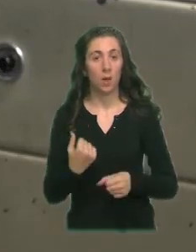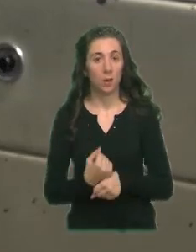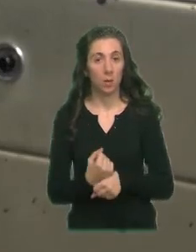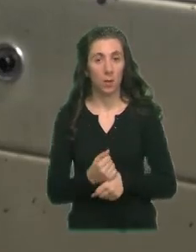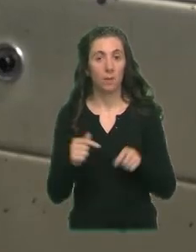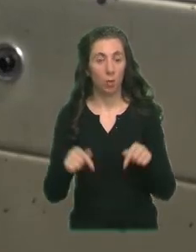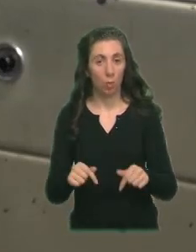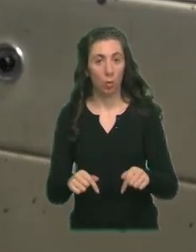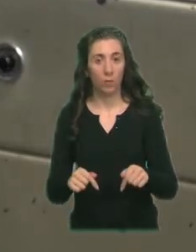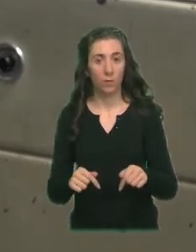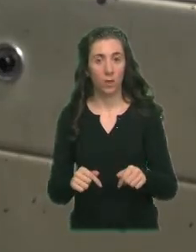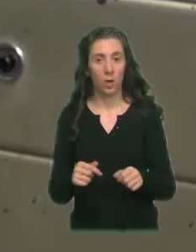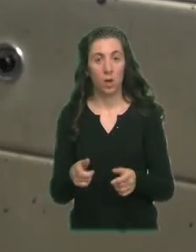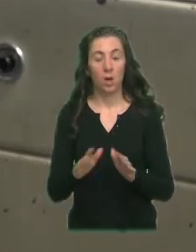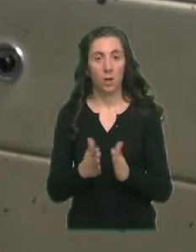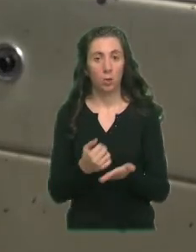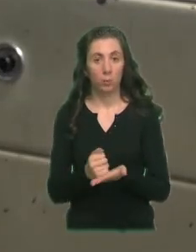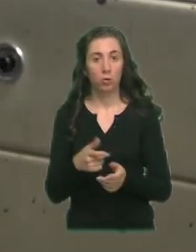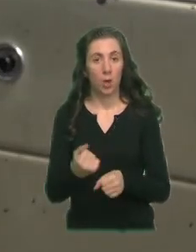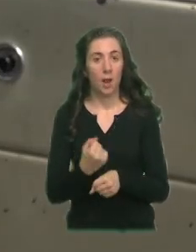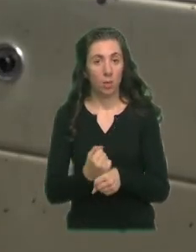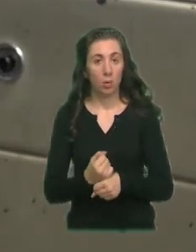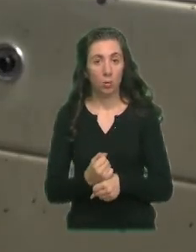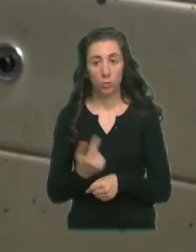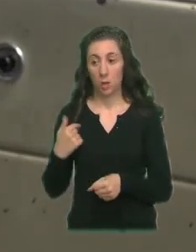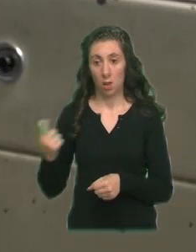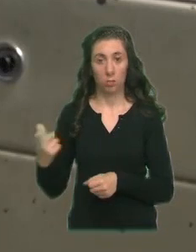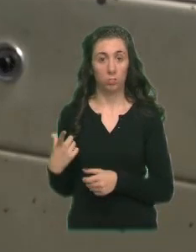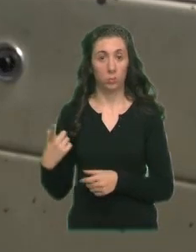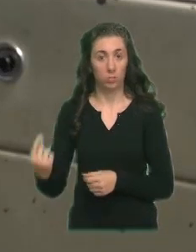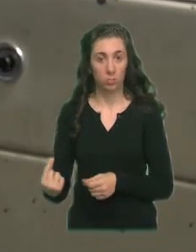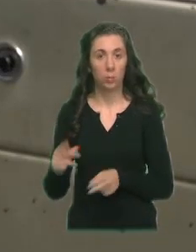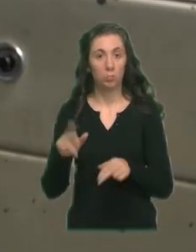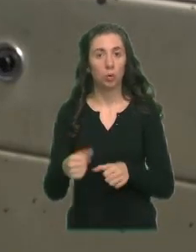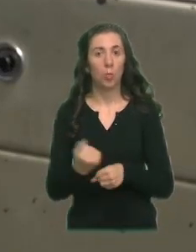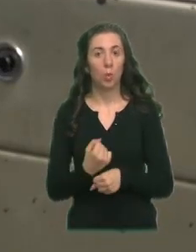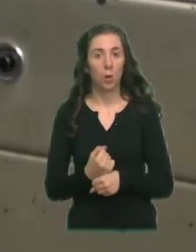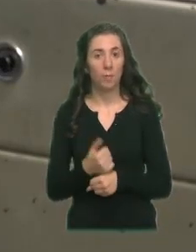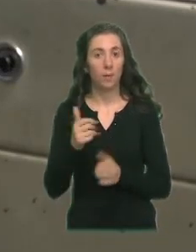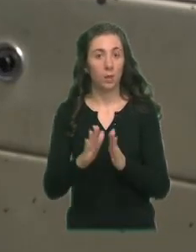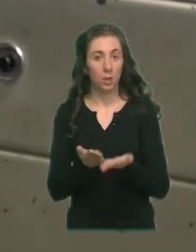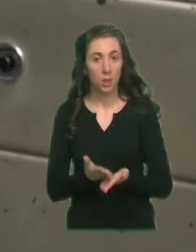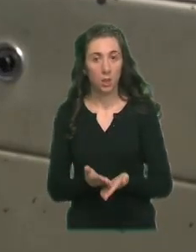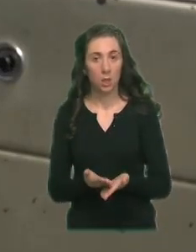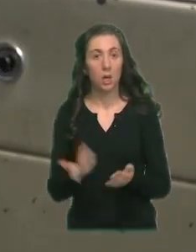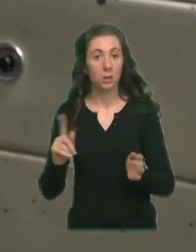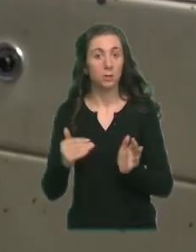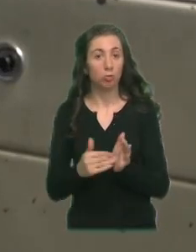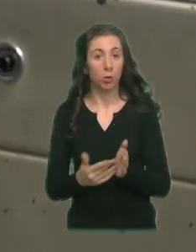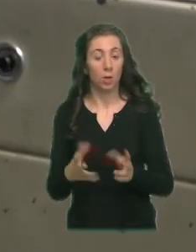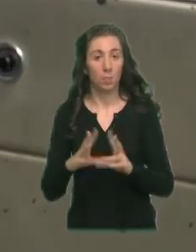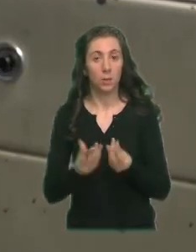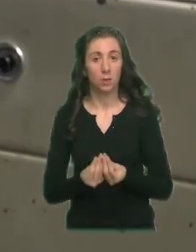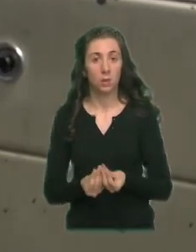ja napravio ovdje knjigovešku radionicu, tako da on i ja zajedno ovaj, napravimo knjige i to što treba,